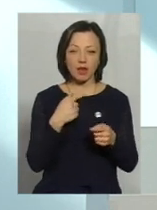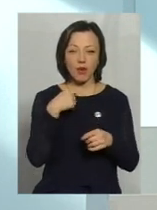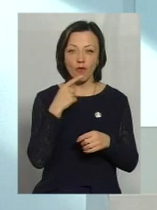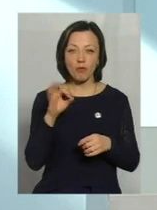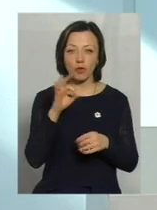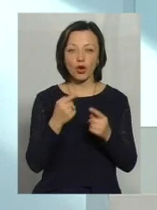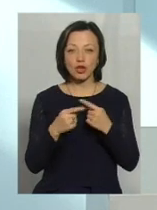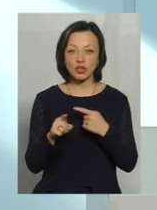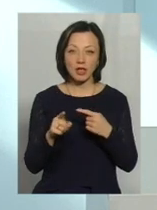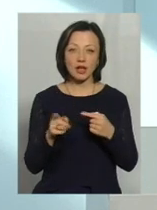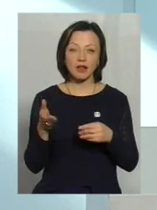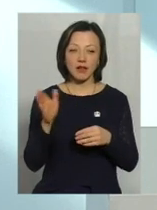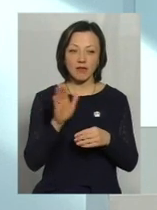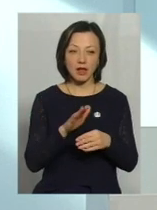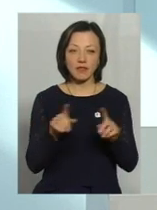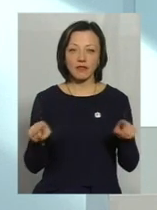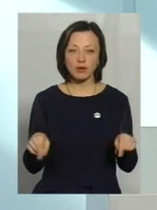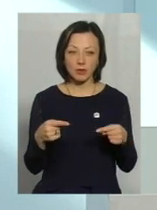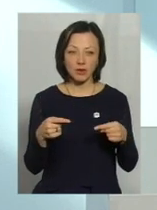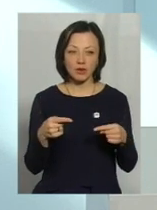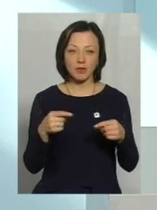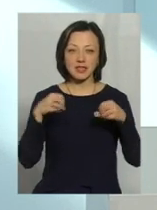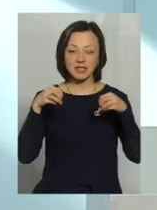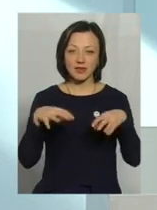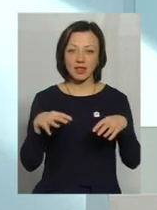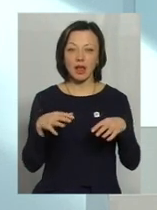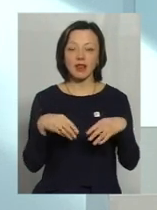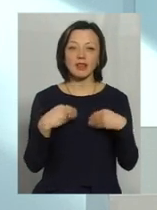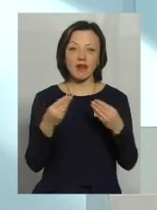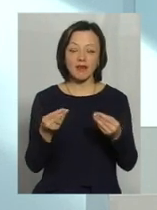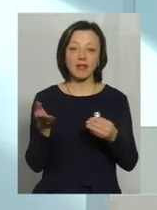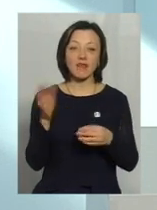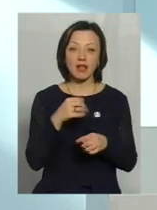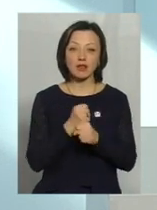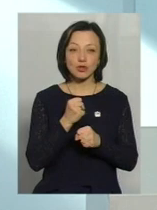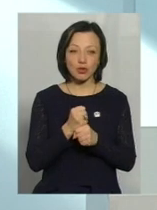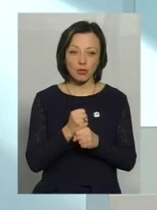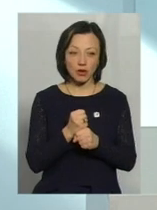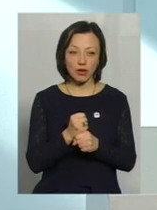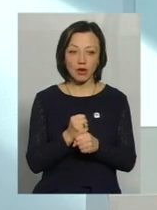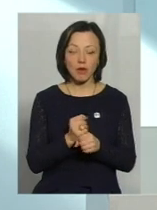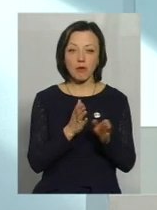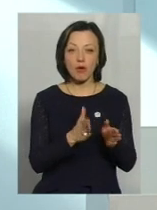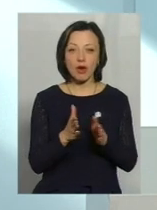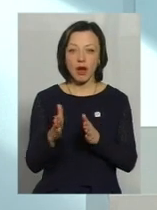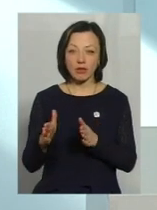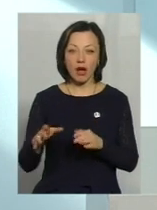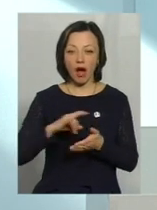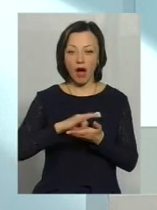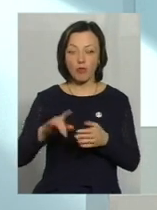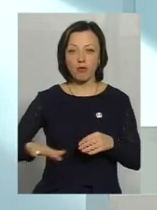інші, тому що давайте відновимо світло. Давайте ми зробимо той порядок на аеропорту,